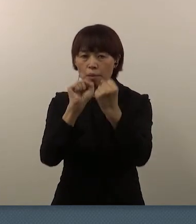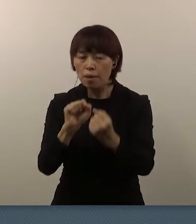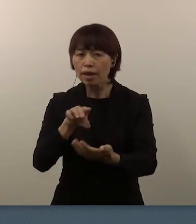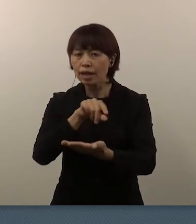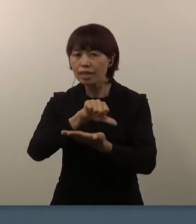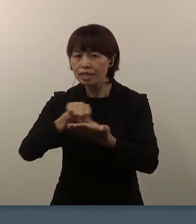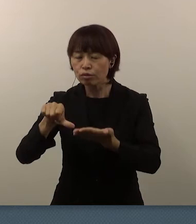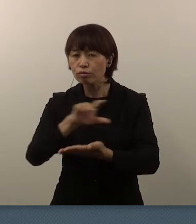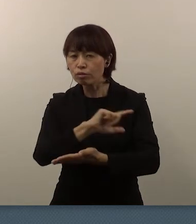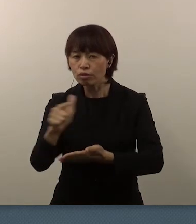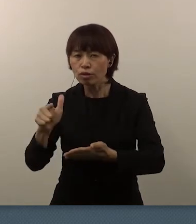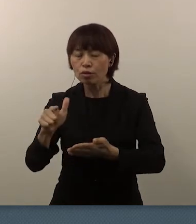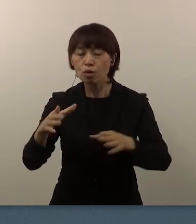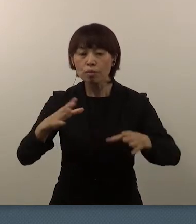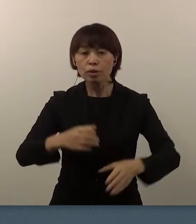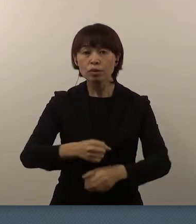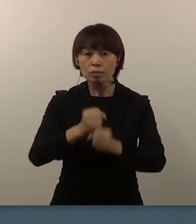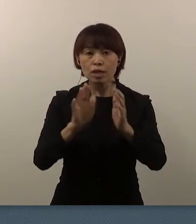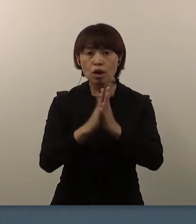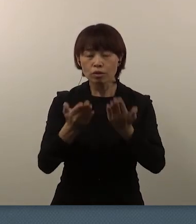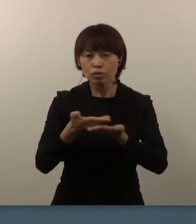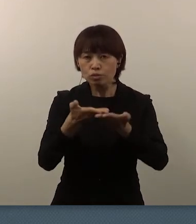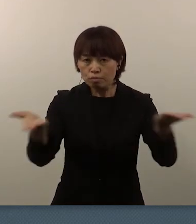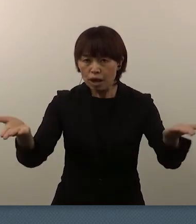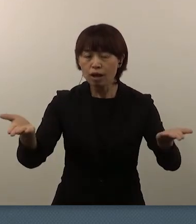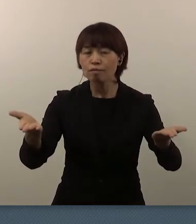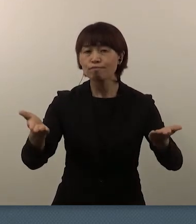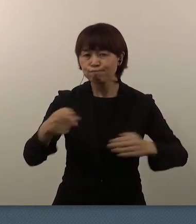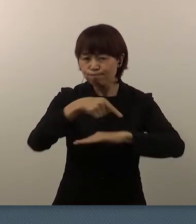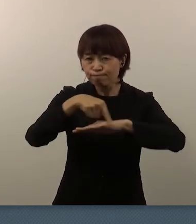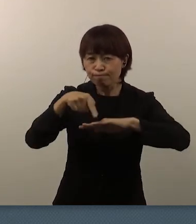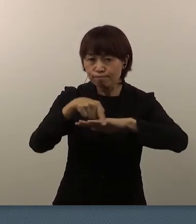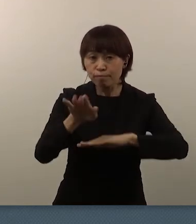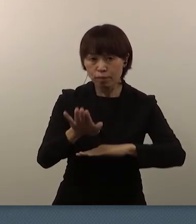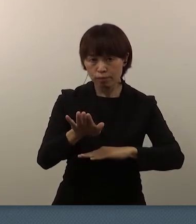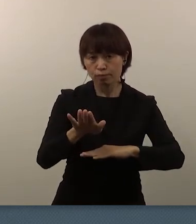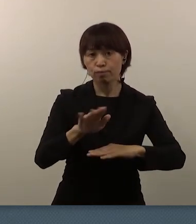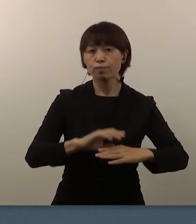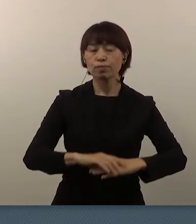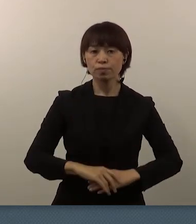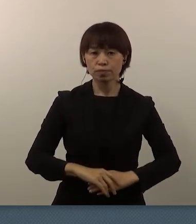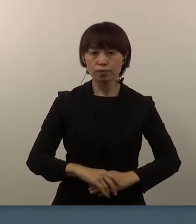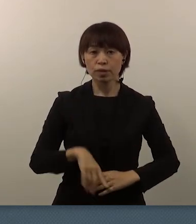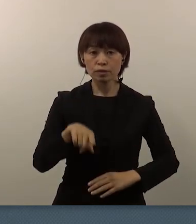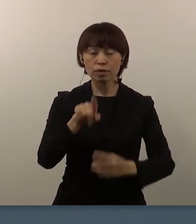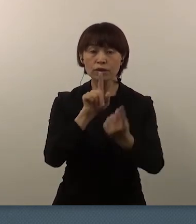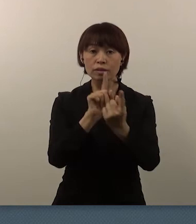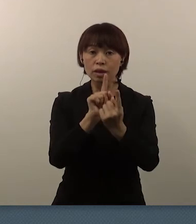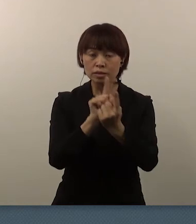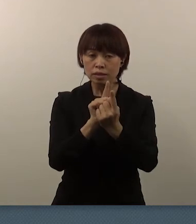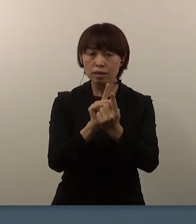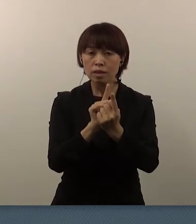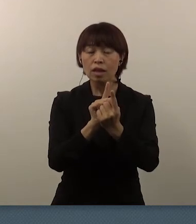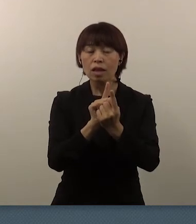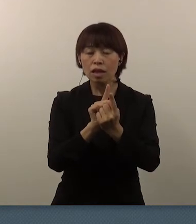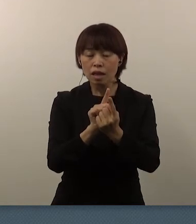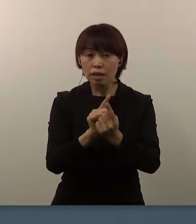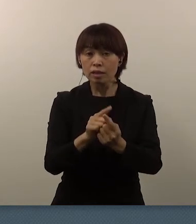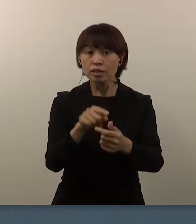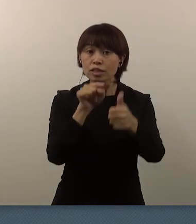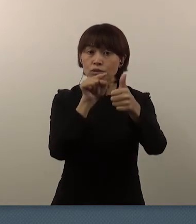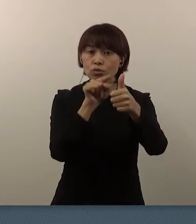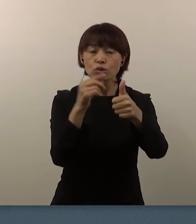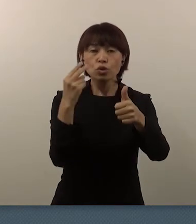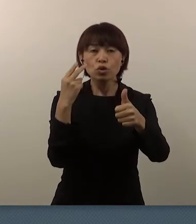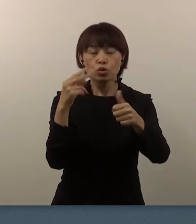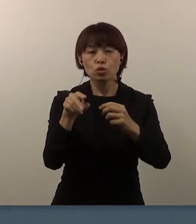出版しようという動きがありまして、でそれに対して、その上松被告、犯行は正しかったという考